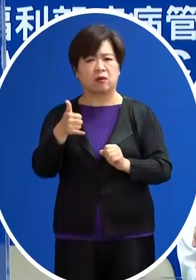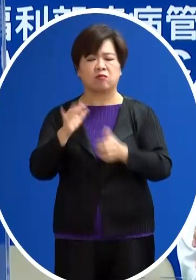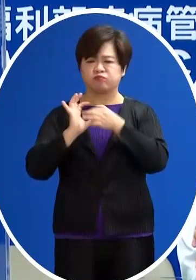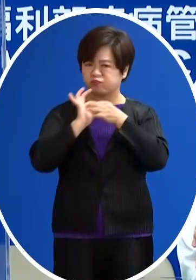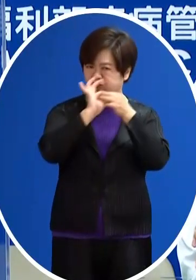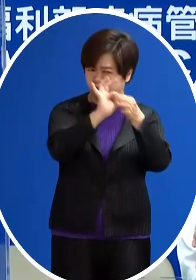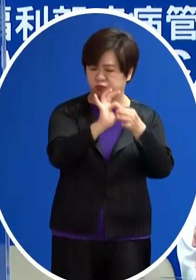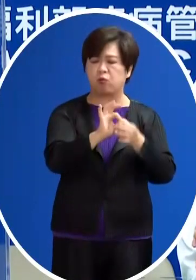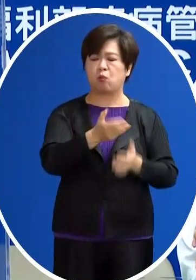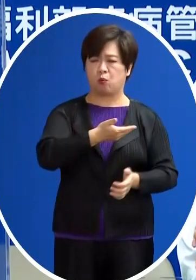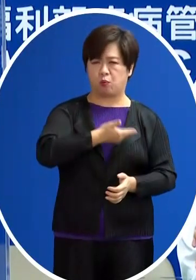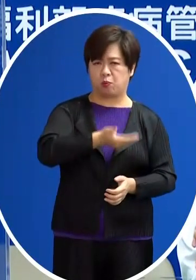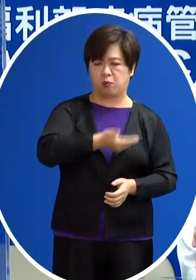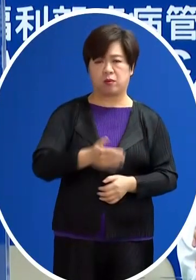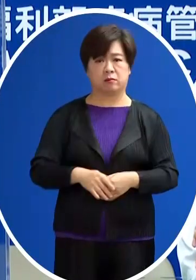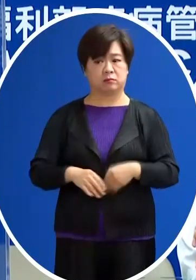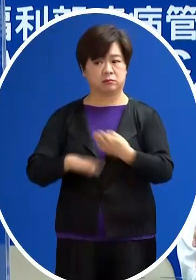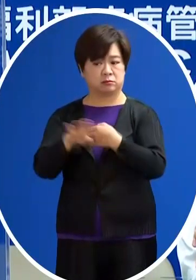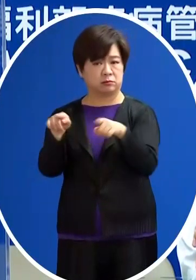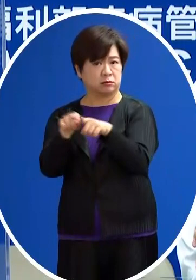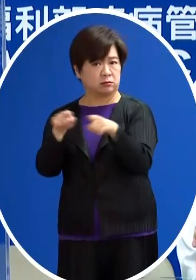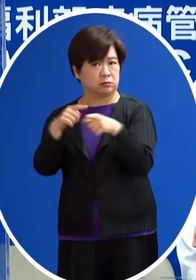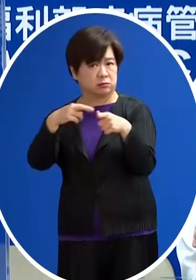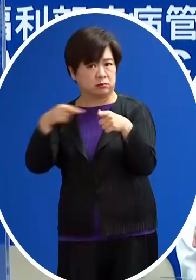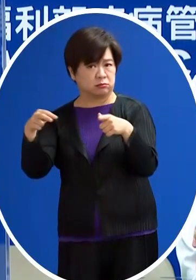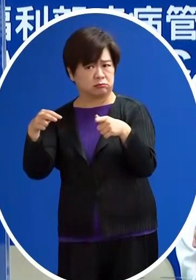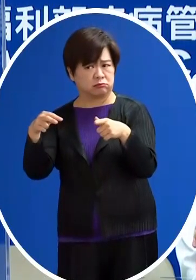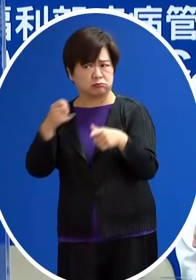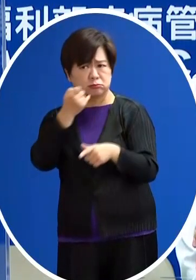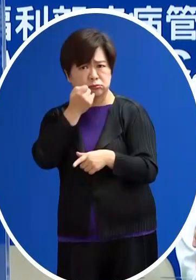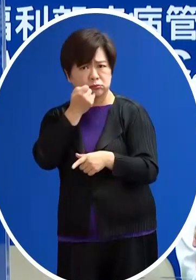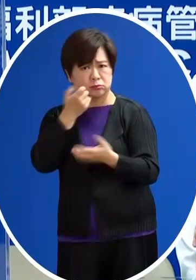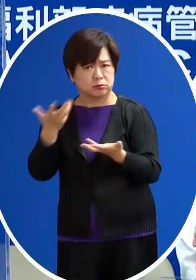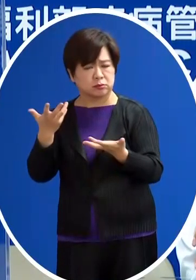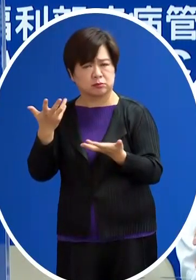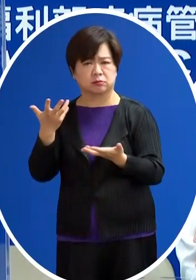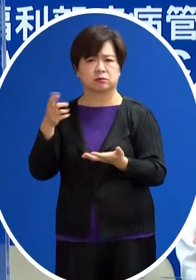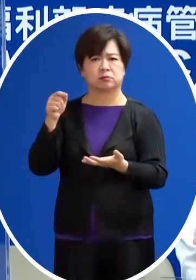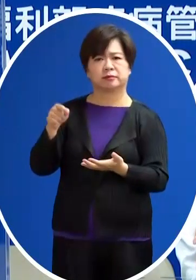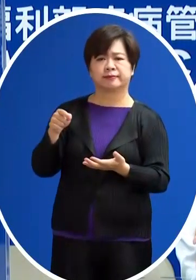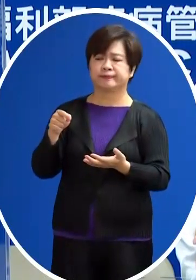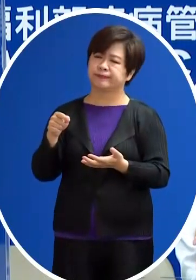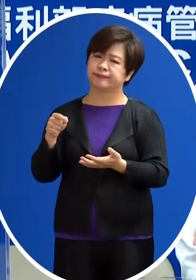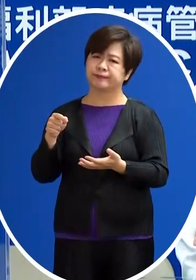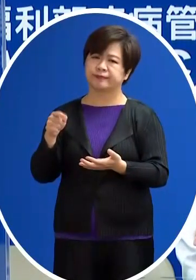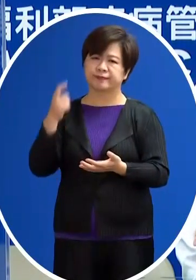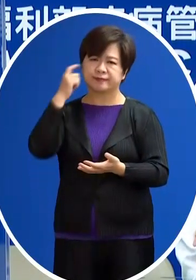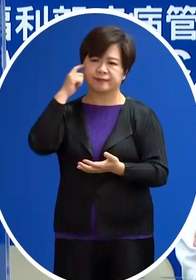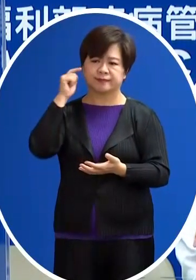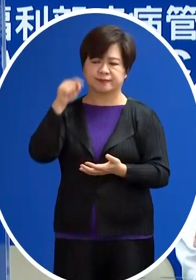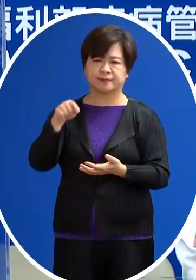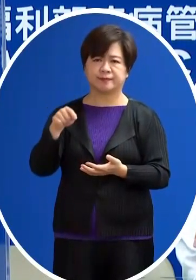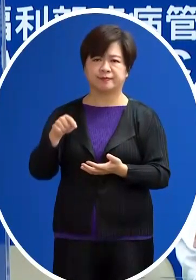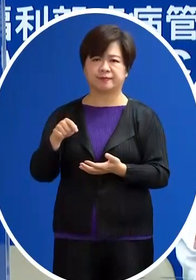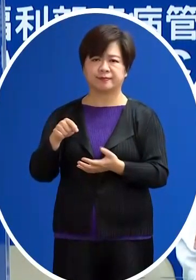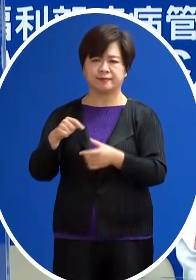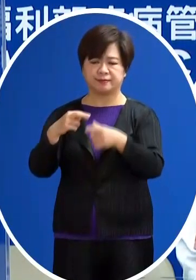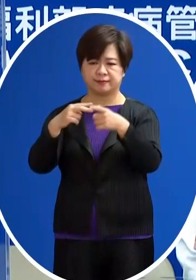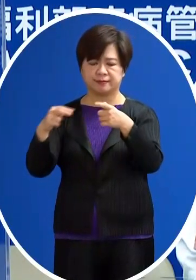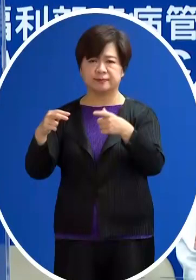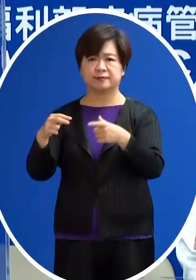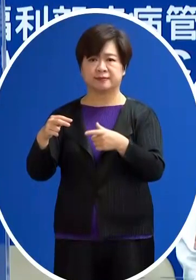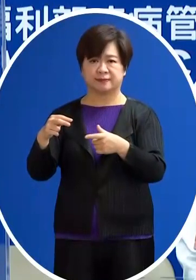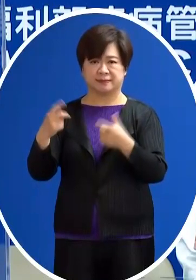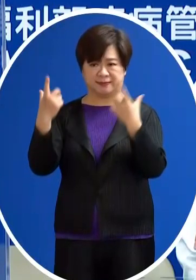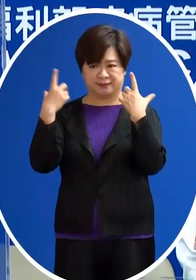行。那第二，一般泳池到底要不要开？那我们基本上是维持，我们会从这个从